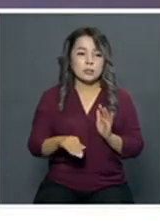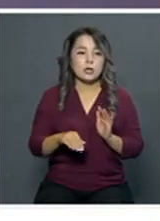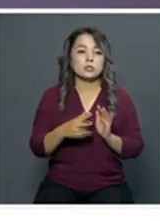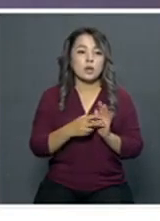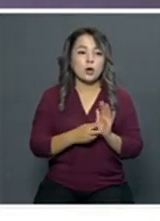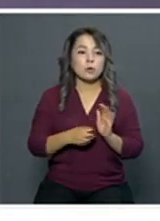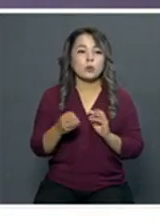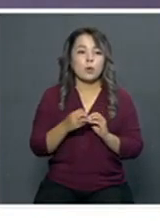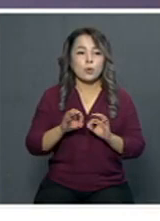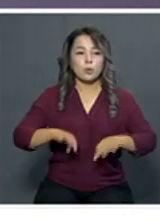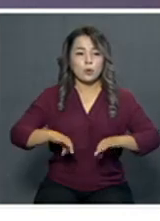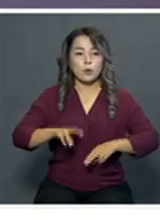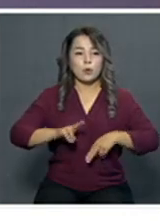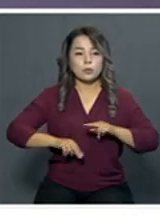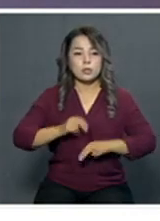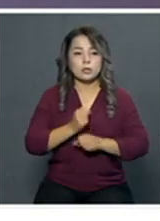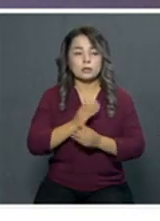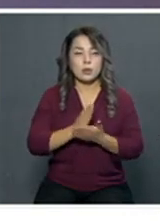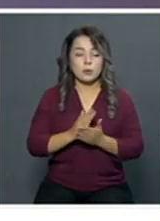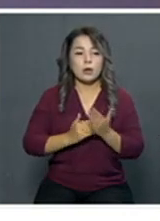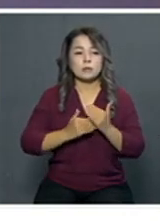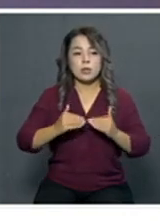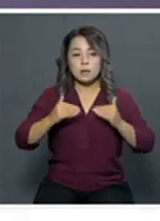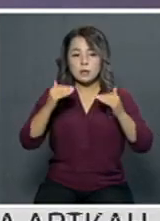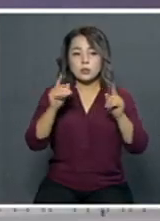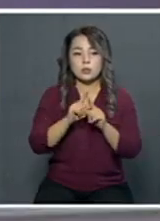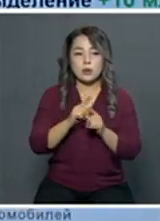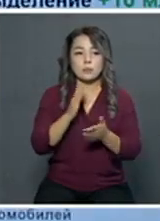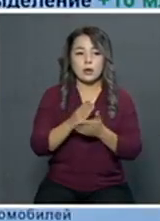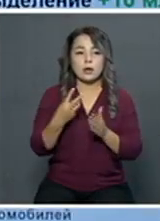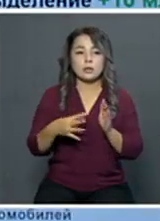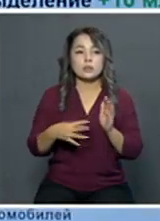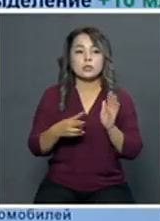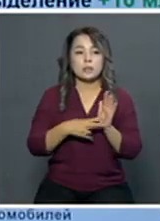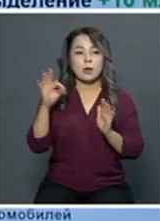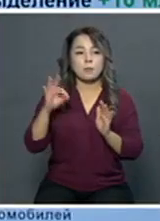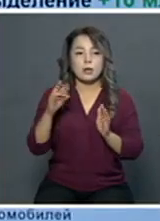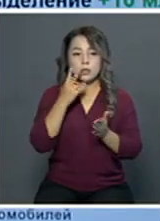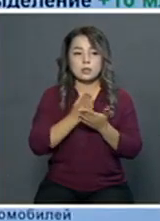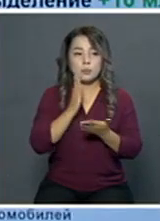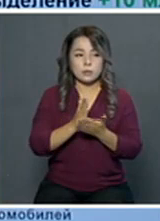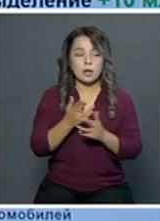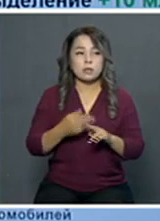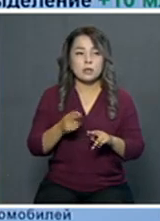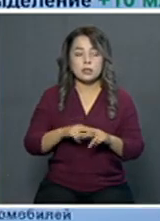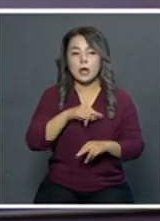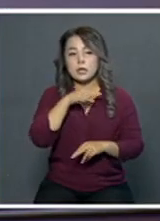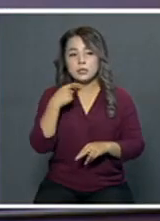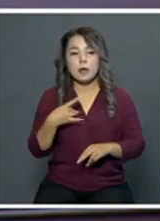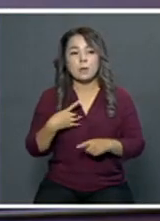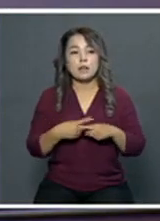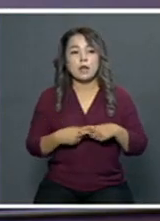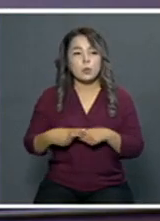26810 көлік өндірілді. Өсім 47% құрады. Осы кезеңде Ресей,